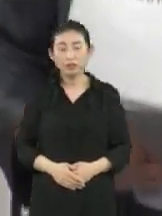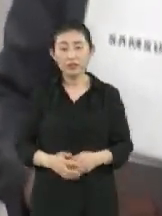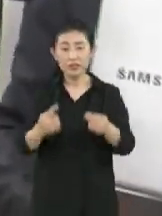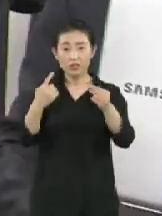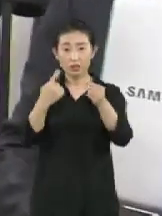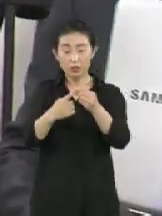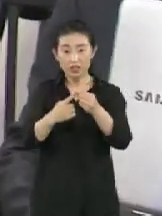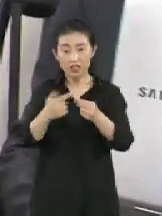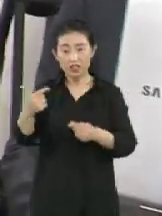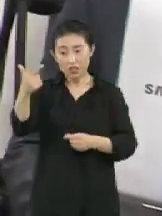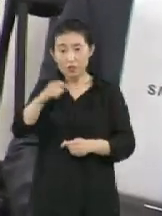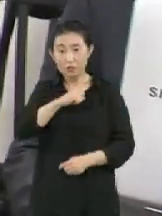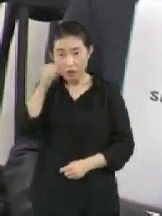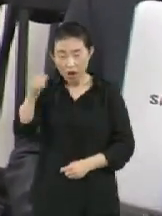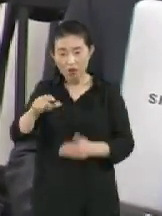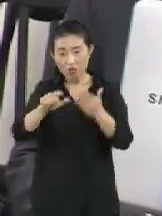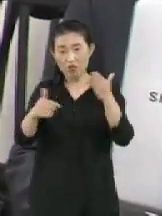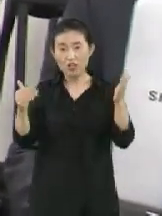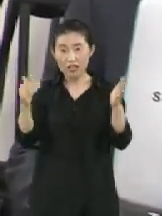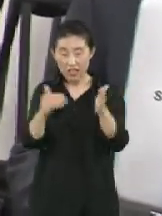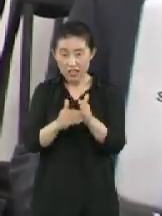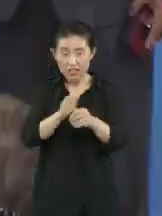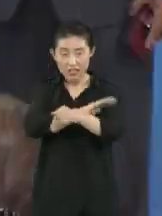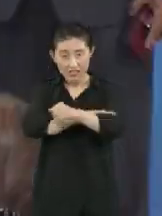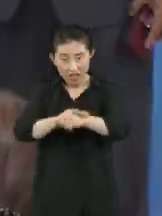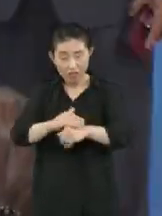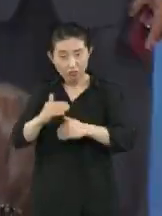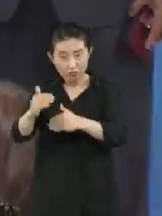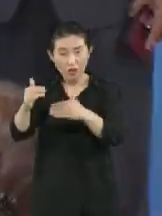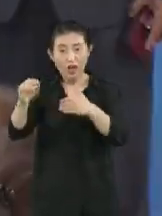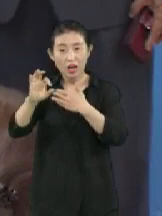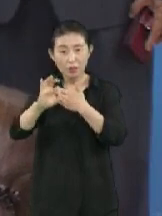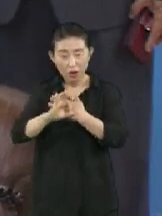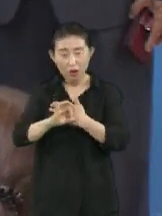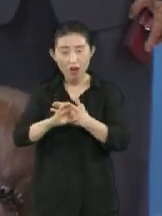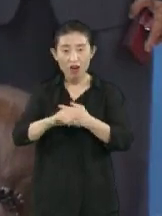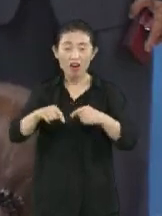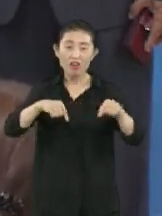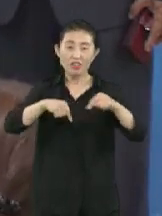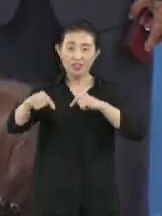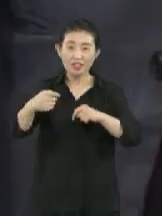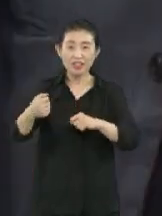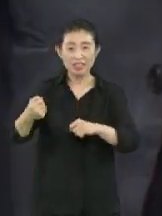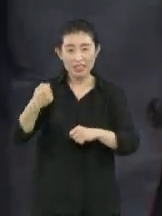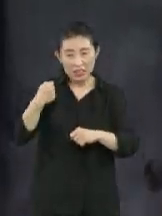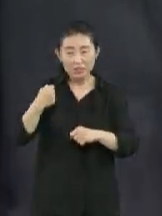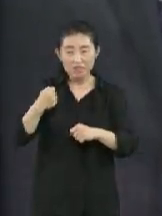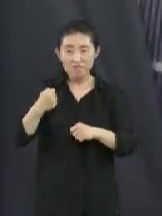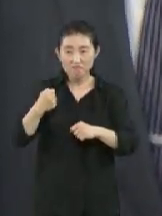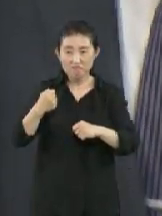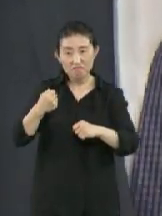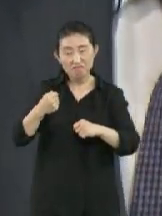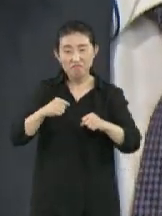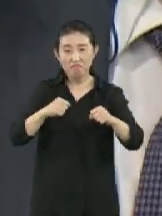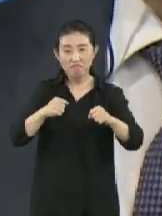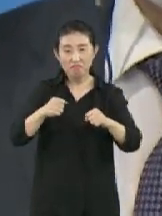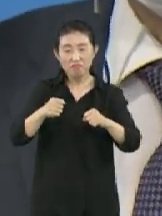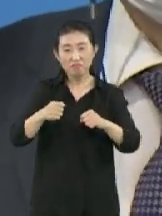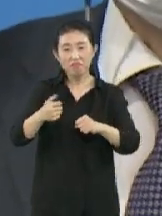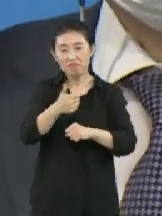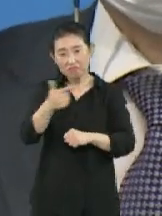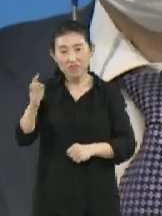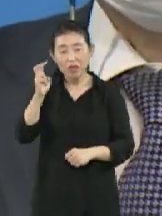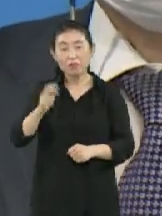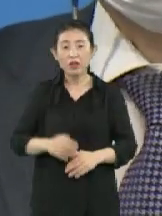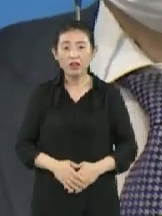1차 관문을 넘어 9월 본선까지 안착한다면 정치적 영향력은 더욱 커질 것으로 보입니다.